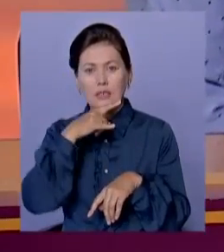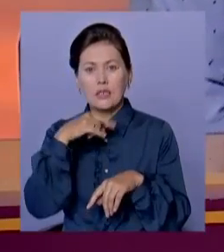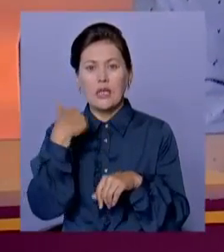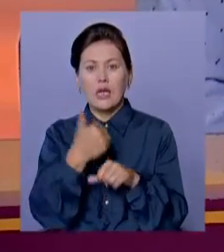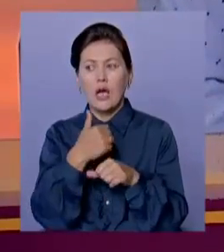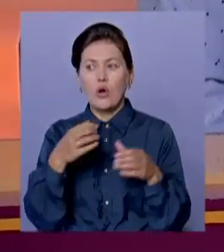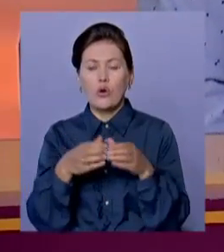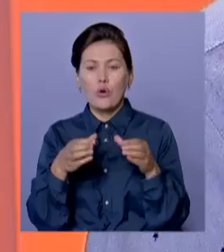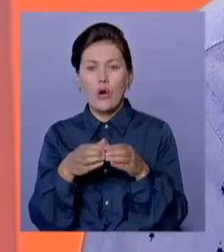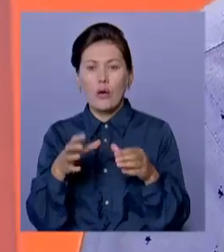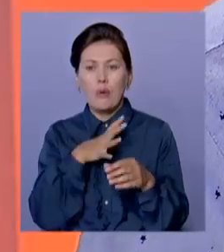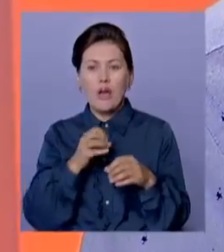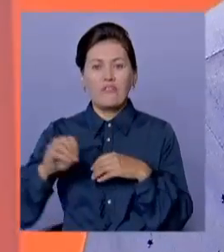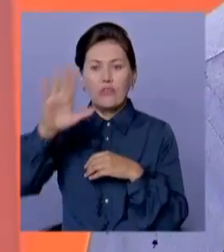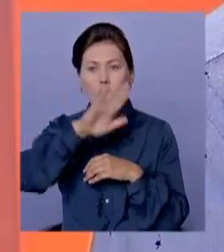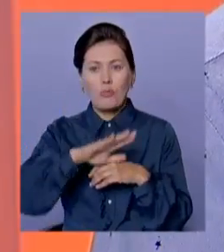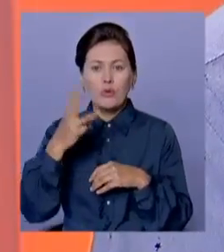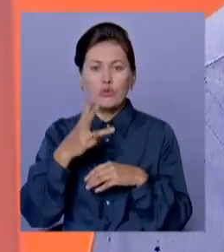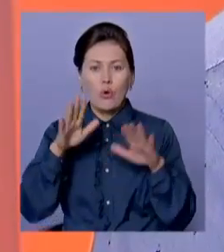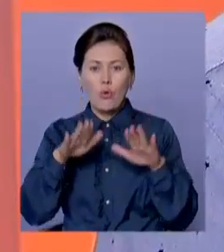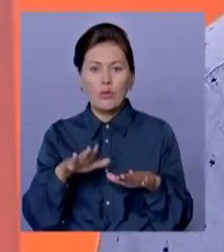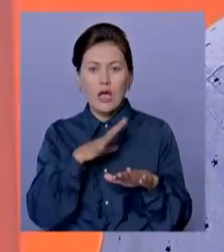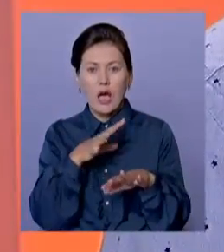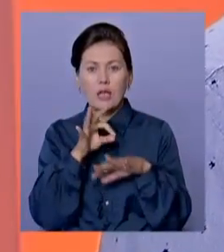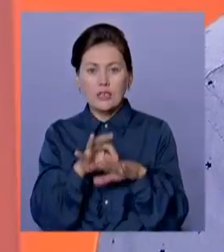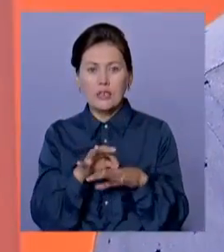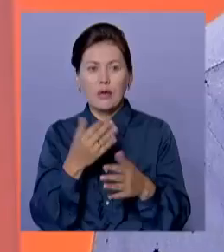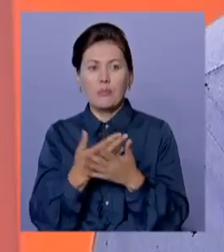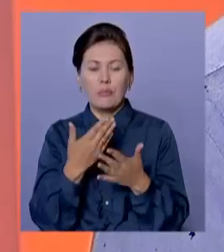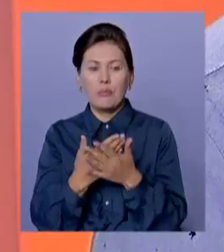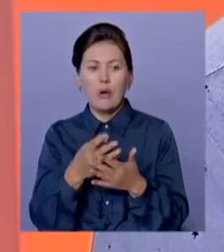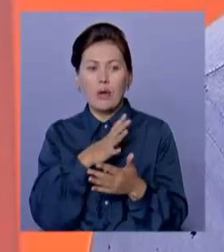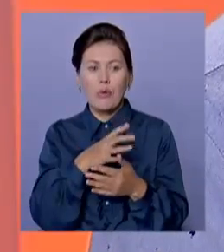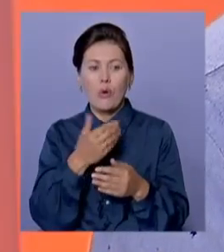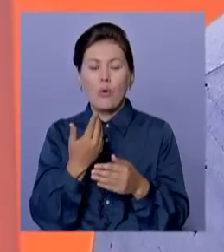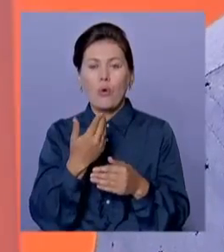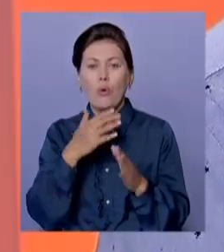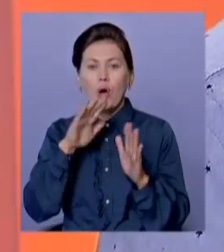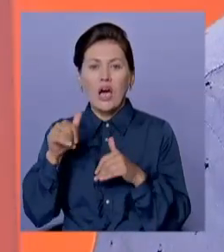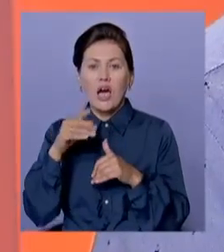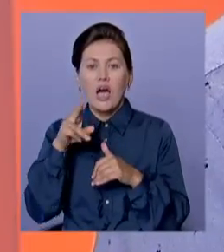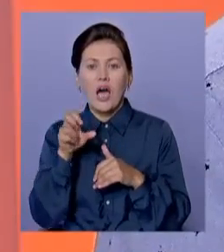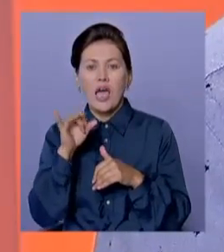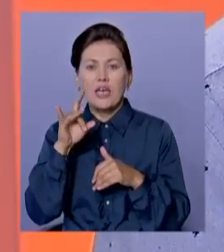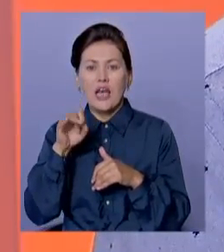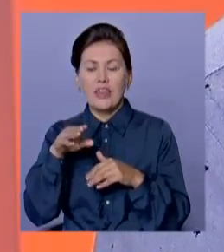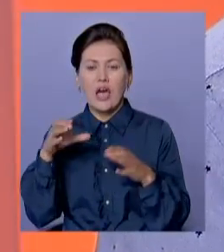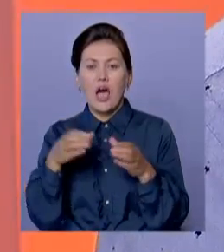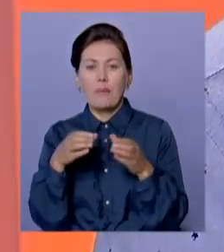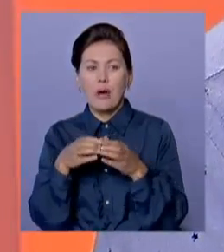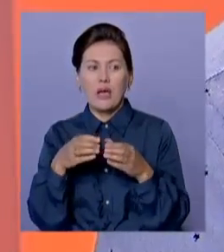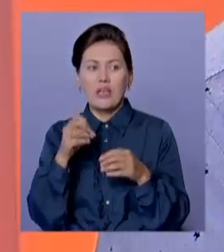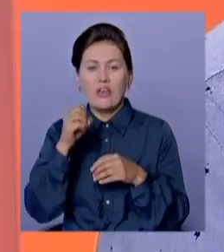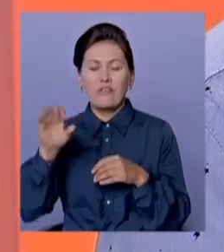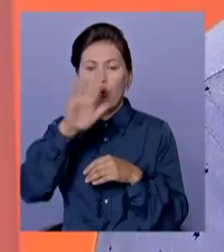құрамасы Европада үшінші орын алды. Мысал, одан Қайрат командасы екі рет Европа кубогын